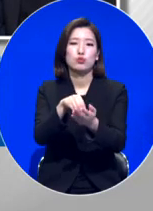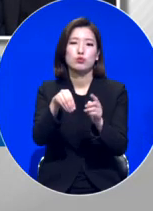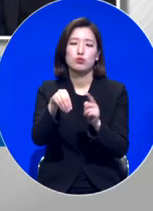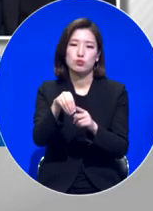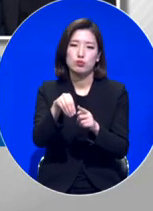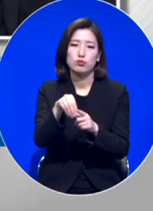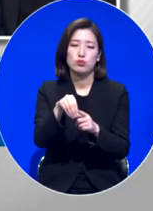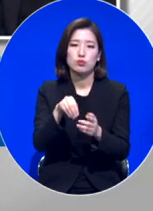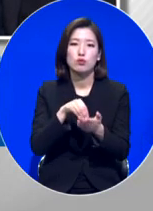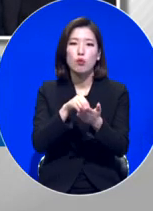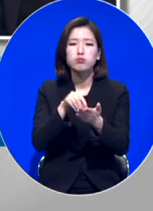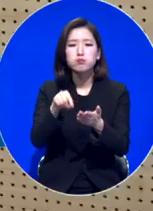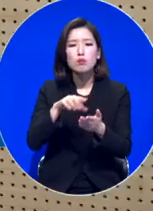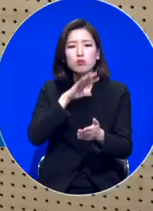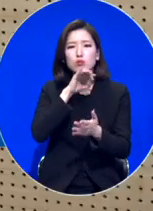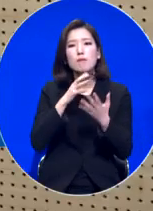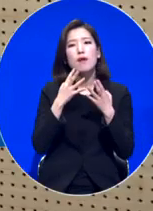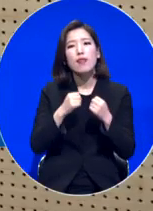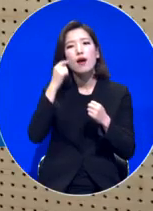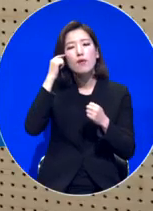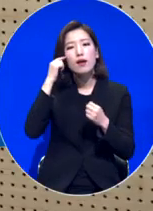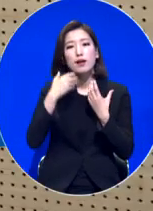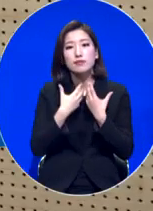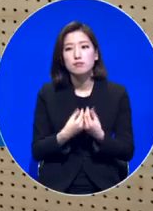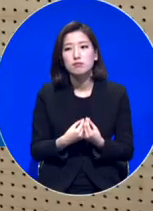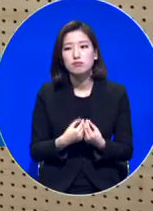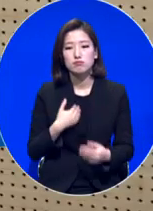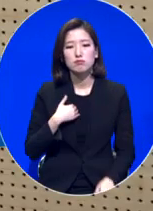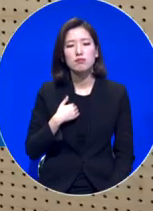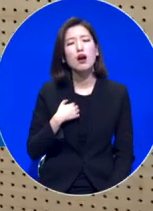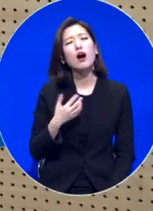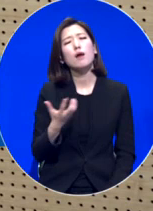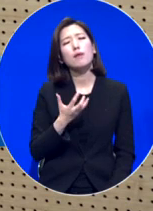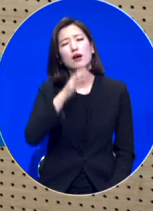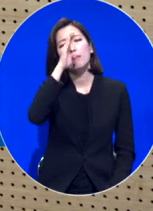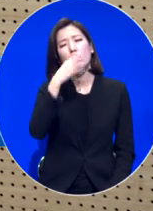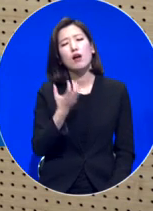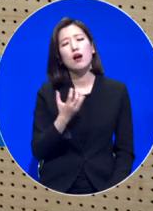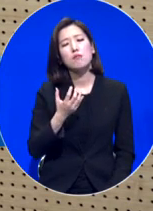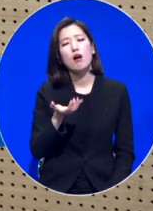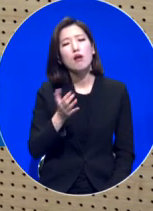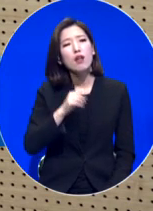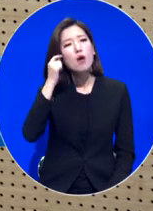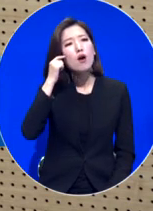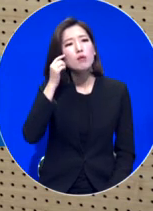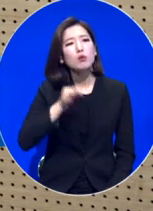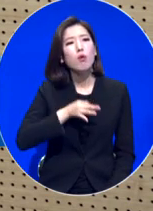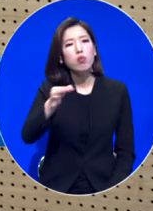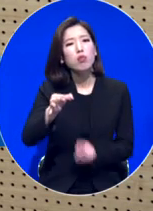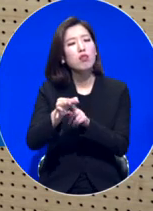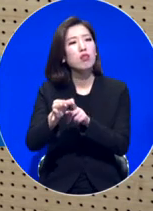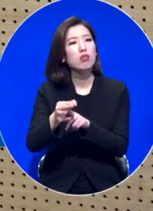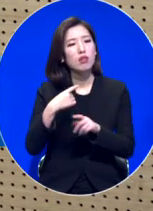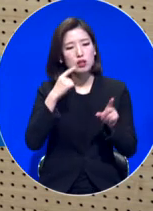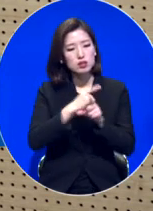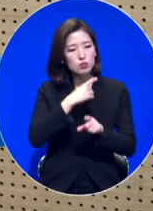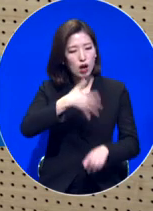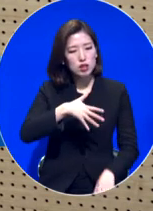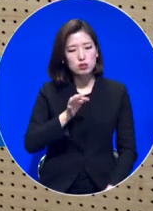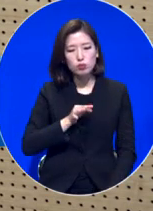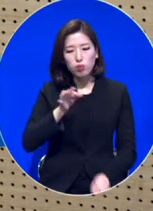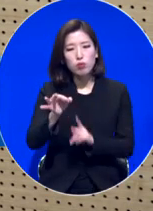대해서 많은 분들이 좀 불만을 가지십니다. 예를 들면 왜 아픈 환자가 왔는데 돈부터 받느냐, 환자부터 치료해야 되는 거 아니냐라고